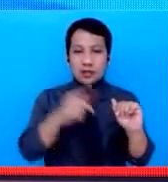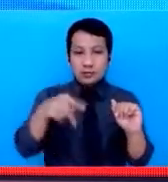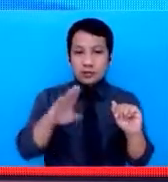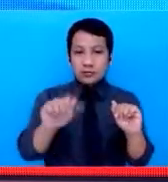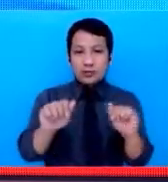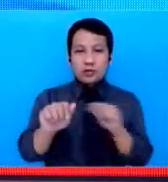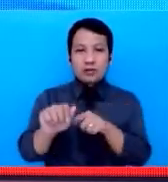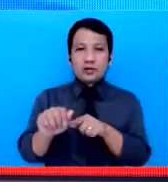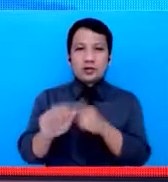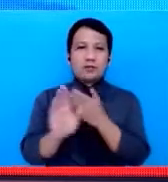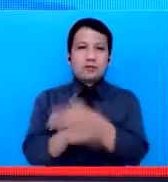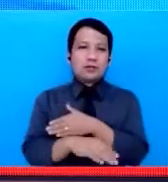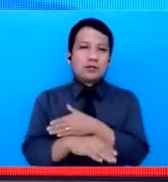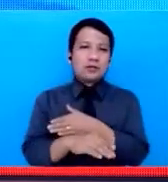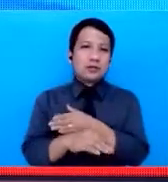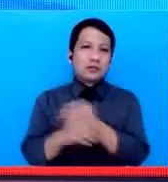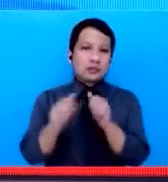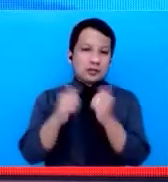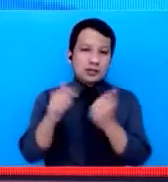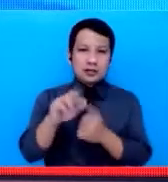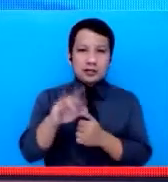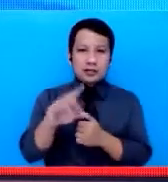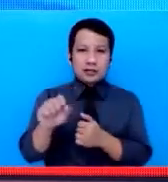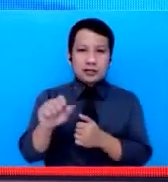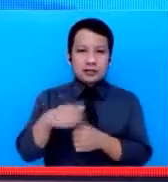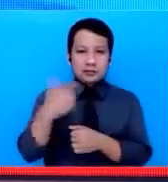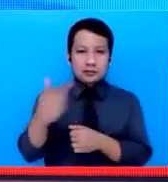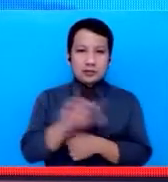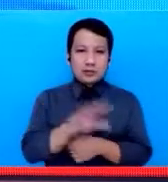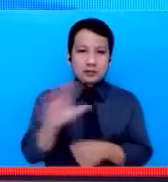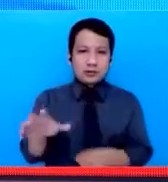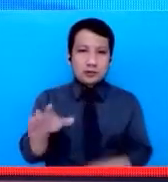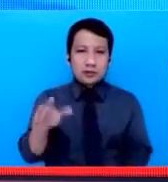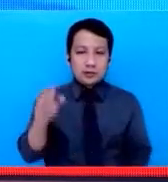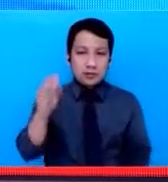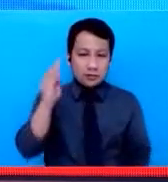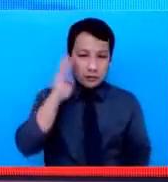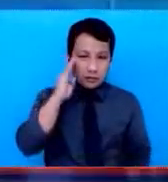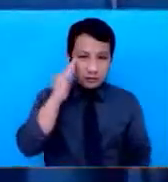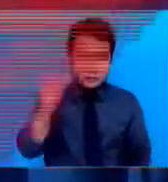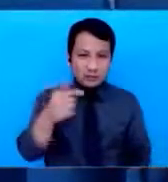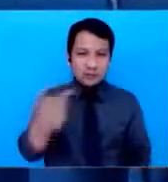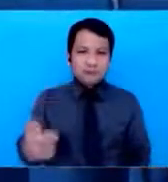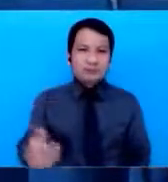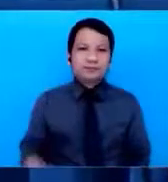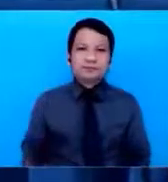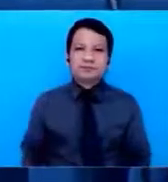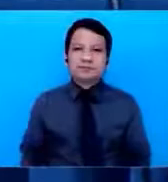back to Araneta na. Nasa pantay ng balitang yan, si Martie Bautista.